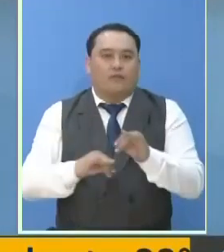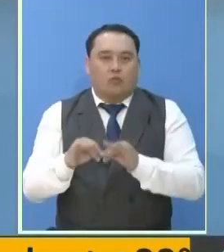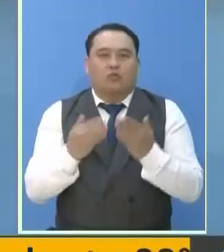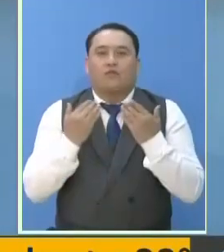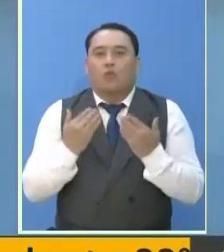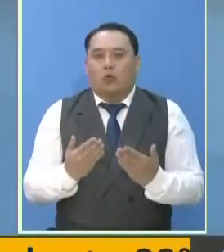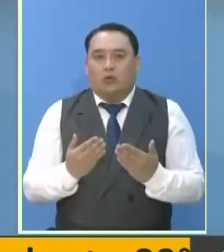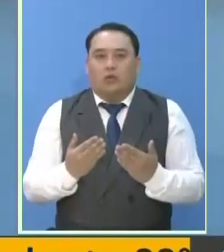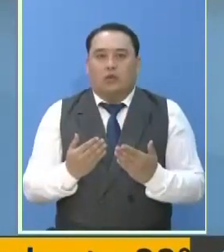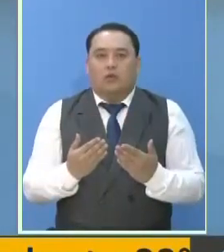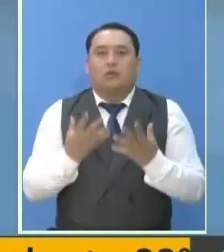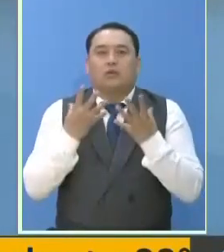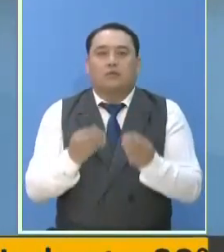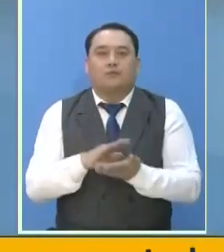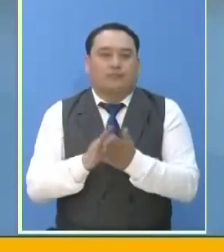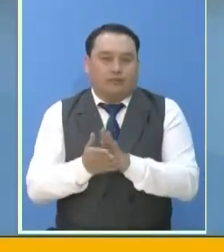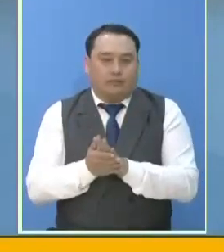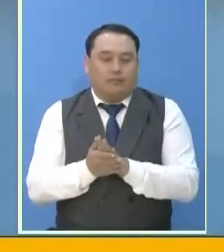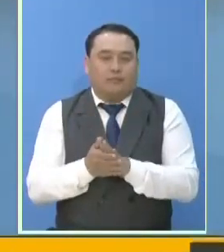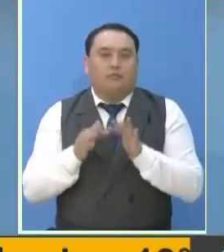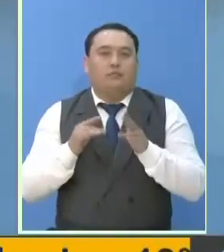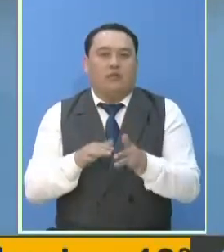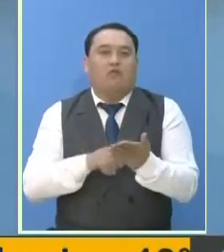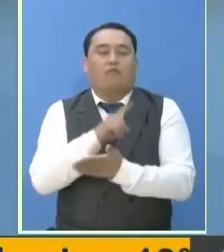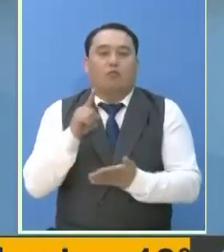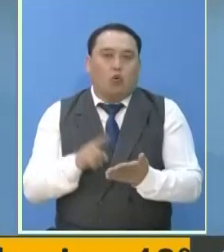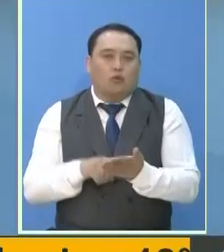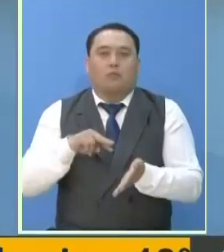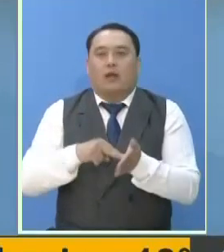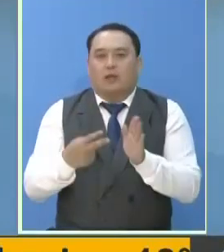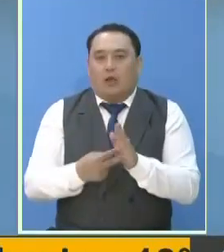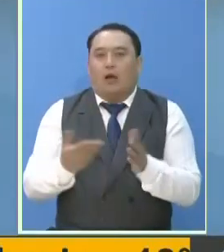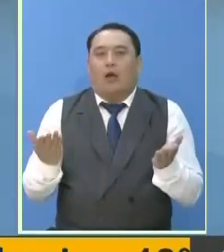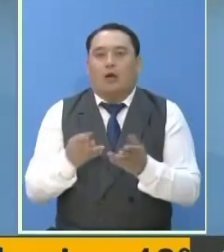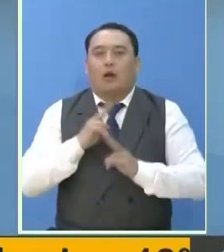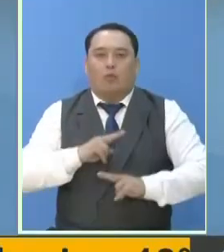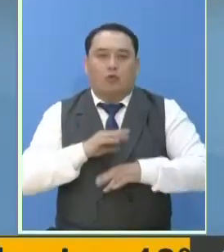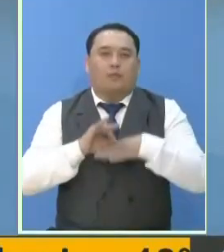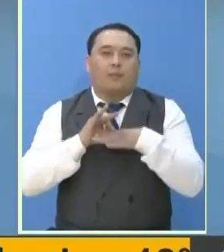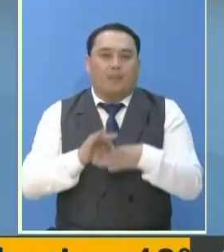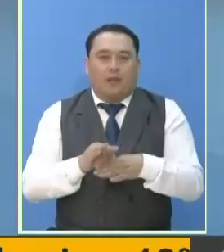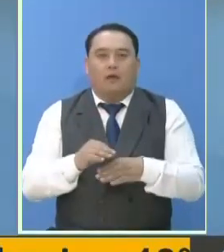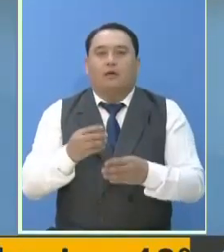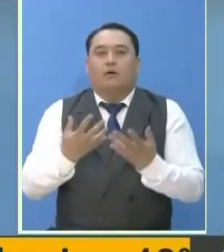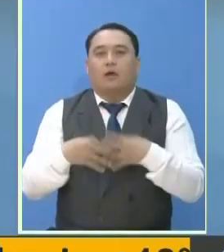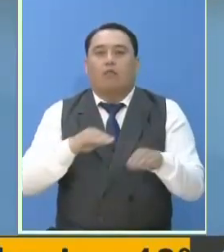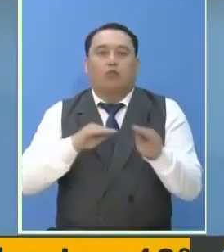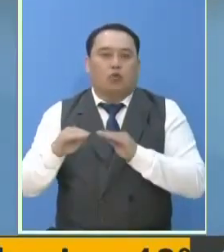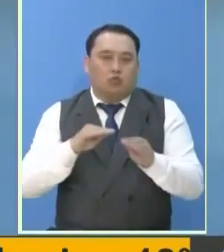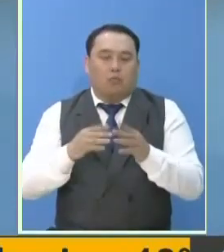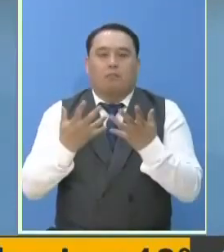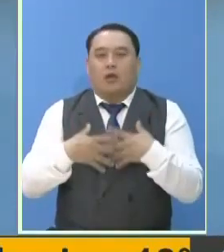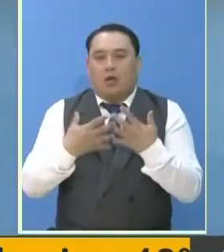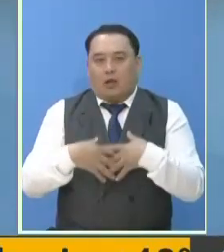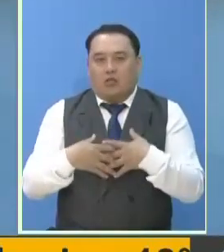сегодняшний день обстоят дела в данном вопросе, какие планы, какая работа ведется, разработаны ли какие-либо